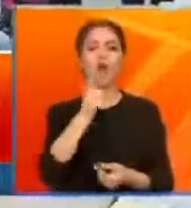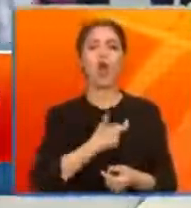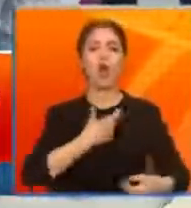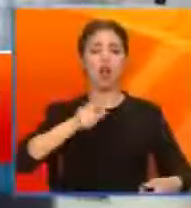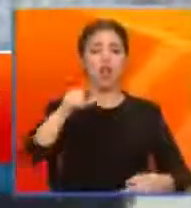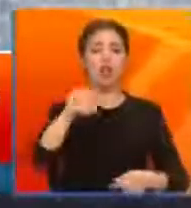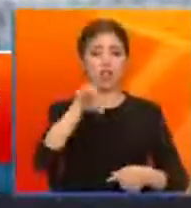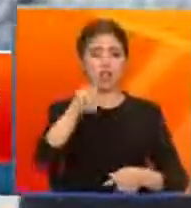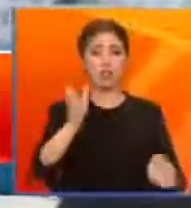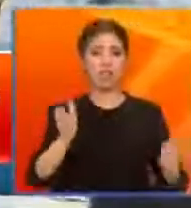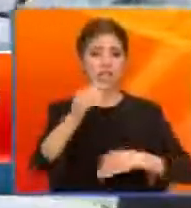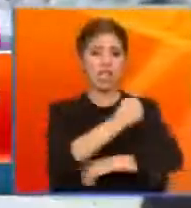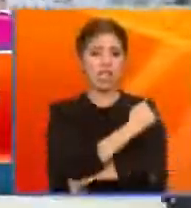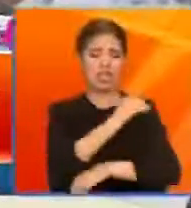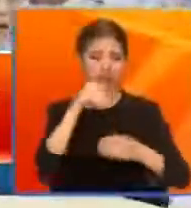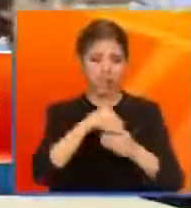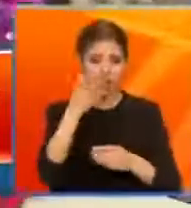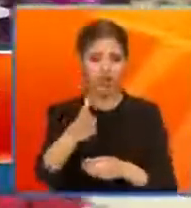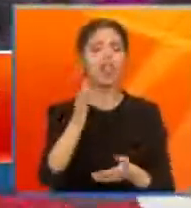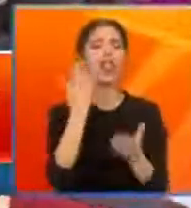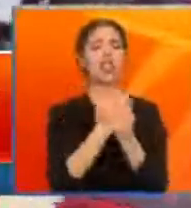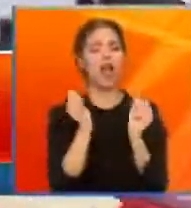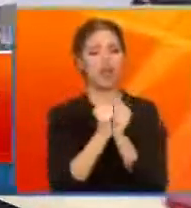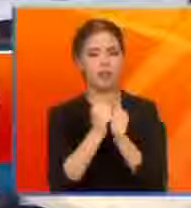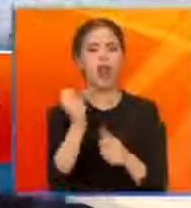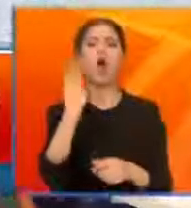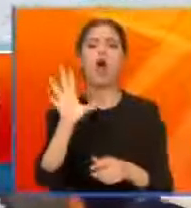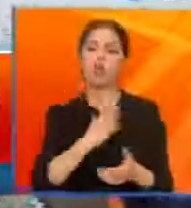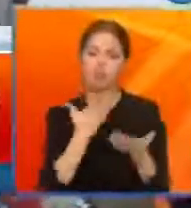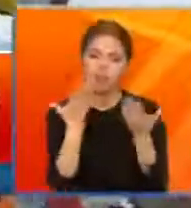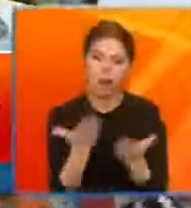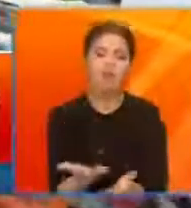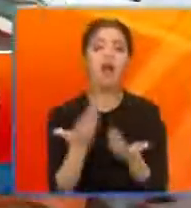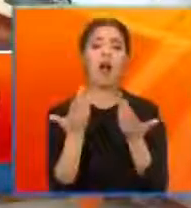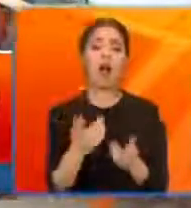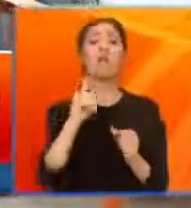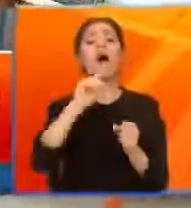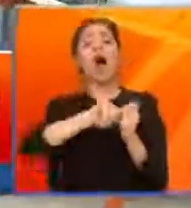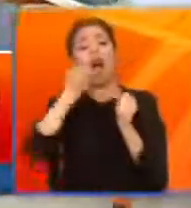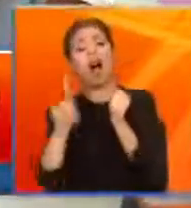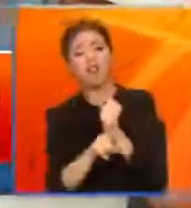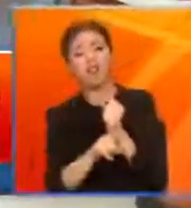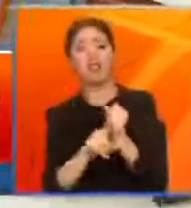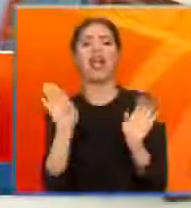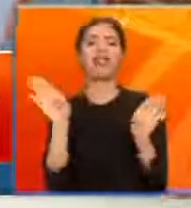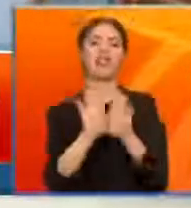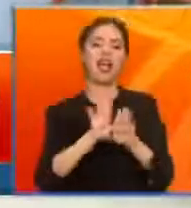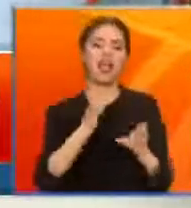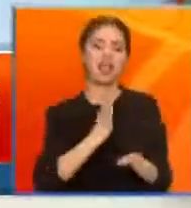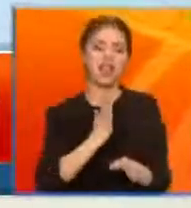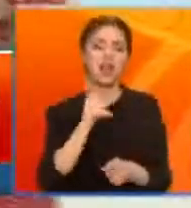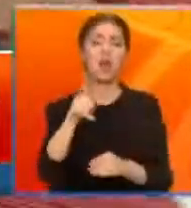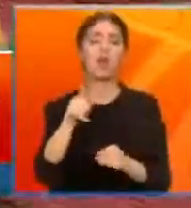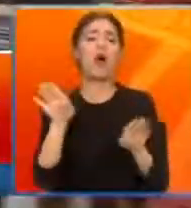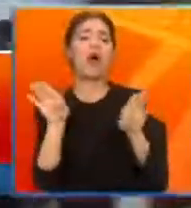anda sınıfta sıralarında, derslerinin başında, öğretmenleri de var. Ama önümüzdeki hafta ara tatil olacak. 23